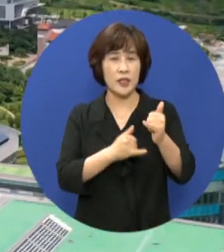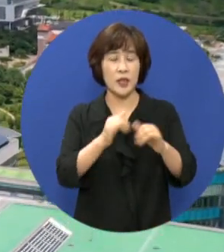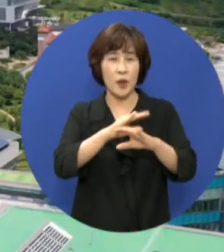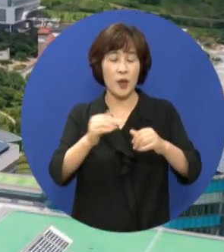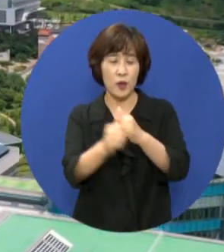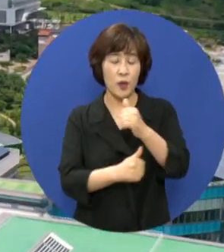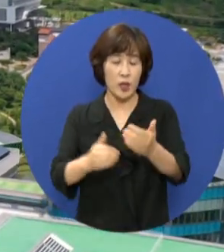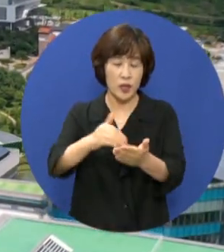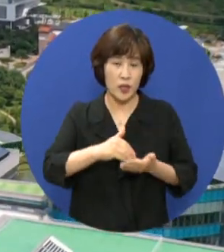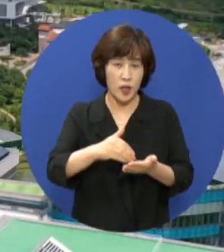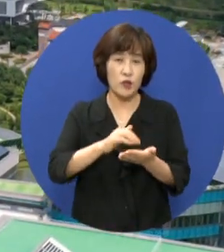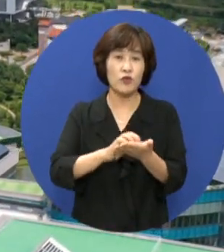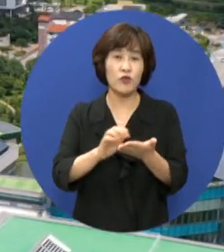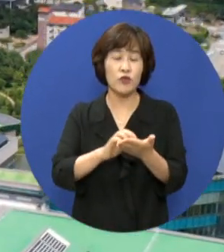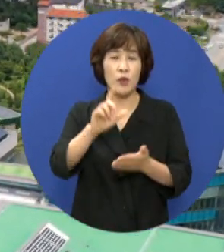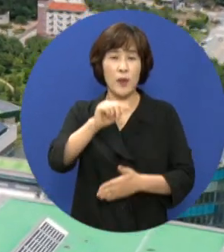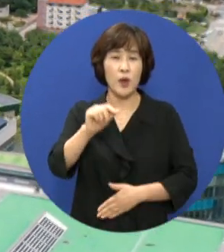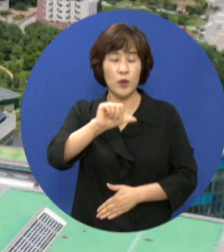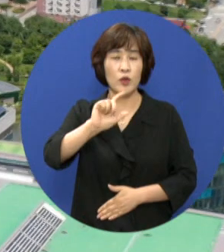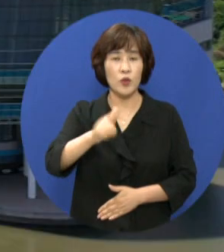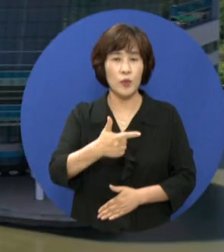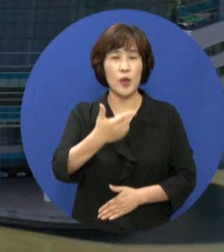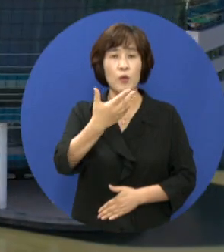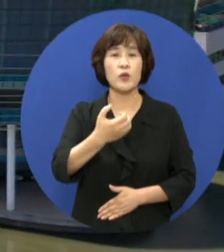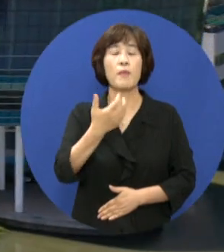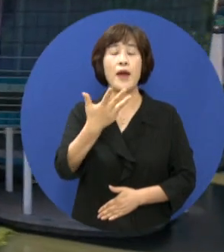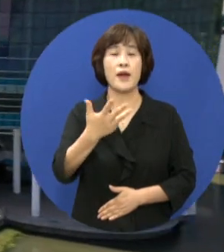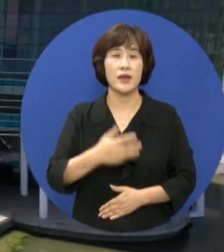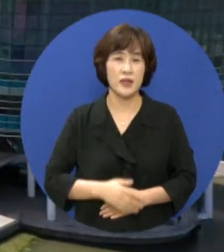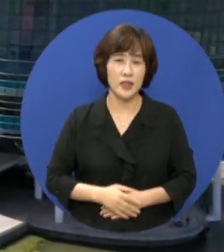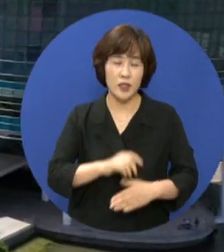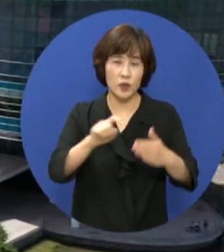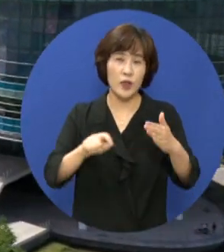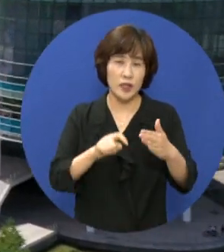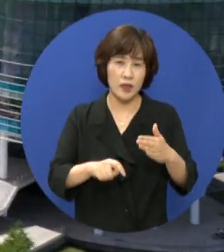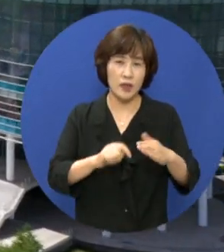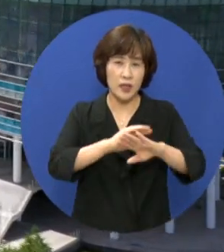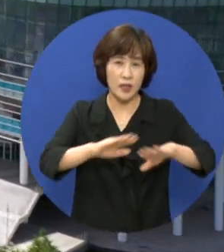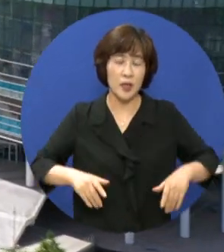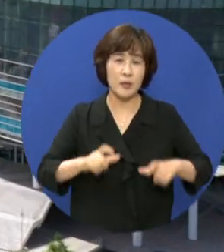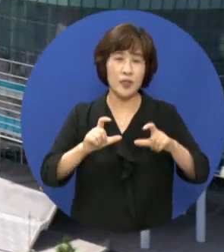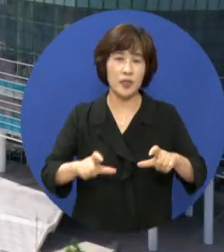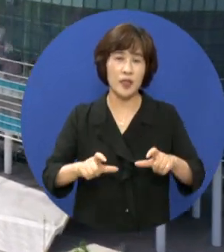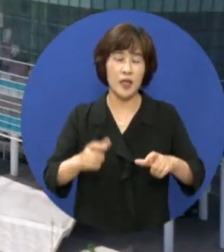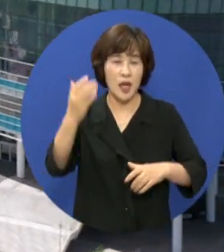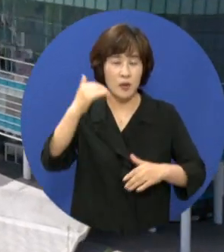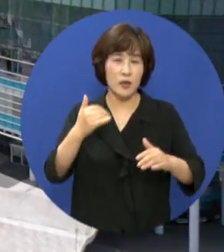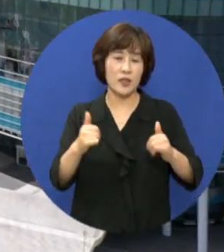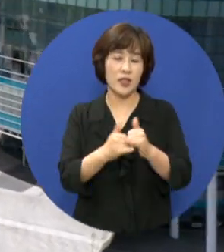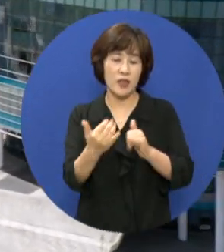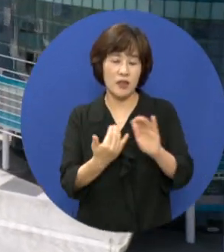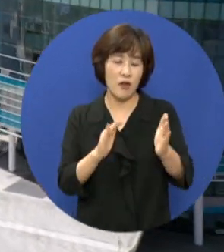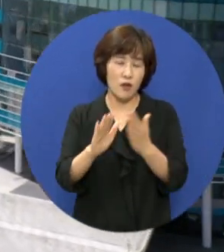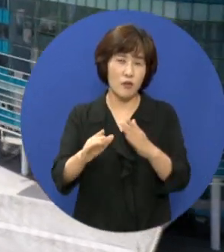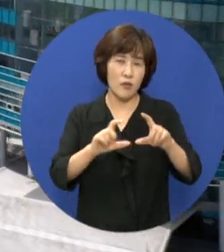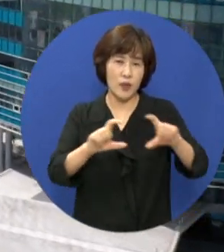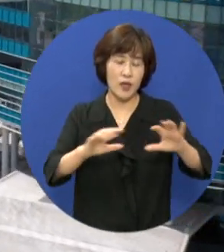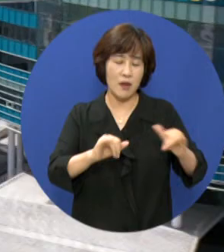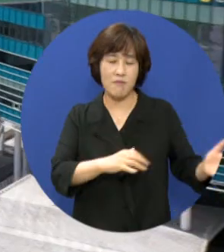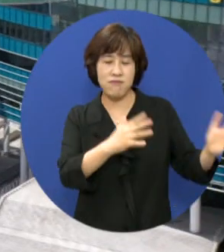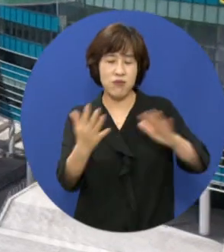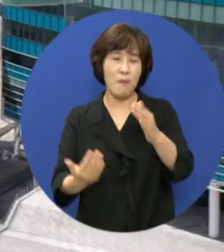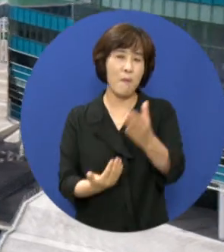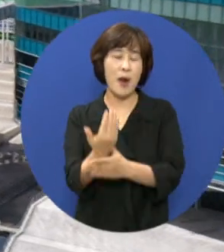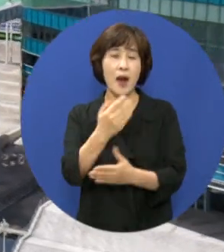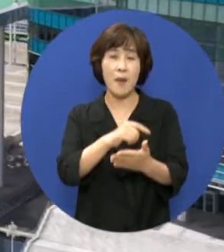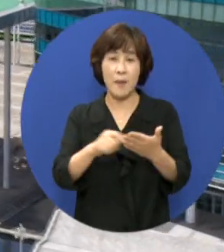진실규명 신청은 만 5698 건이고 이 가운데 전남지역 한국전쟁 전후 민간인 집단 위생적 주